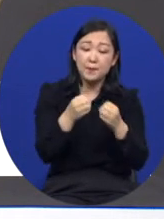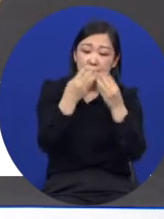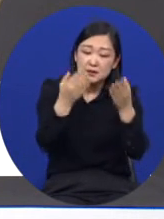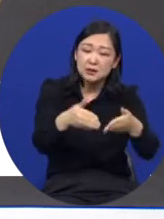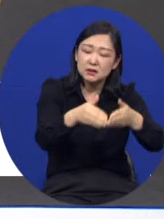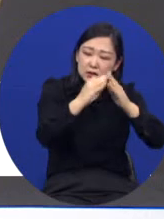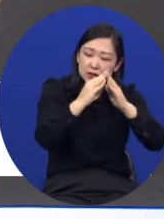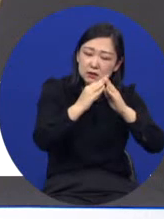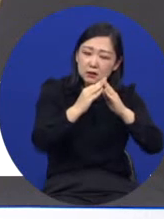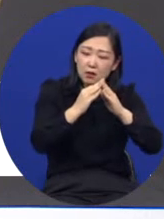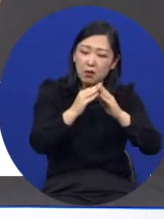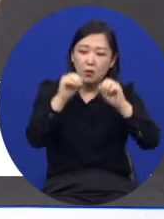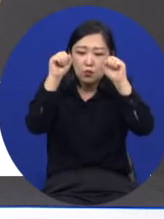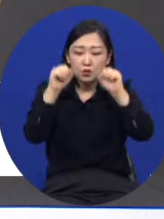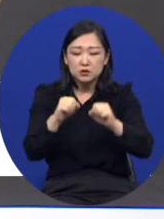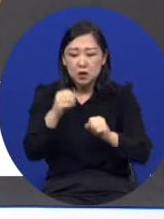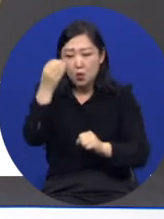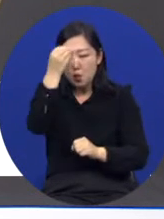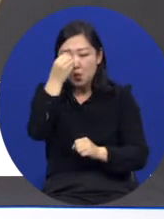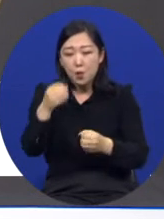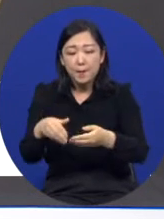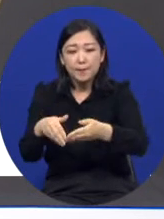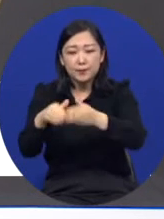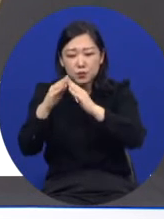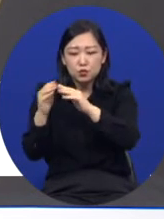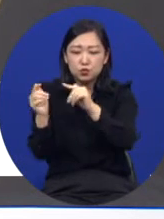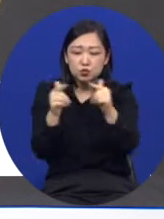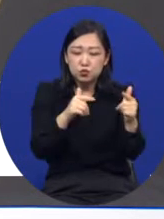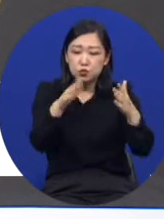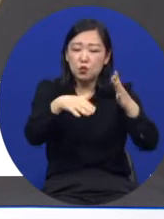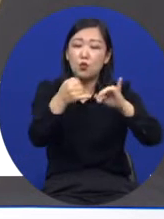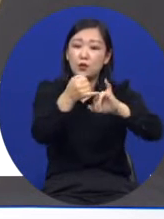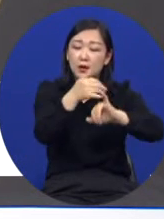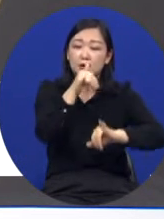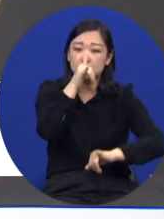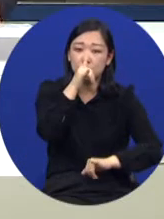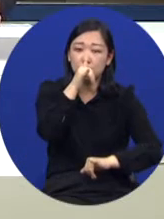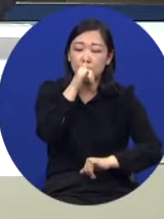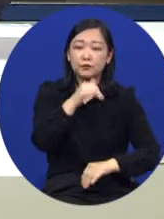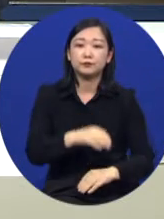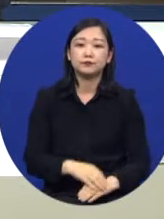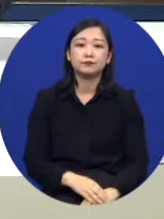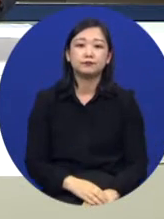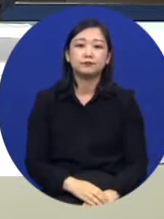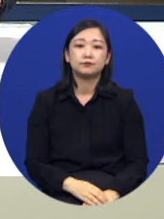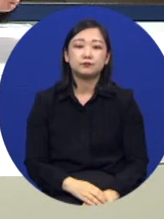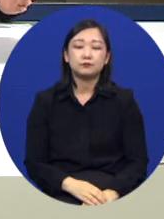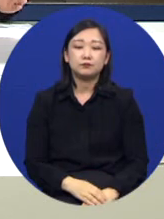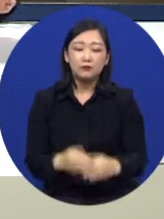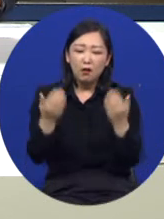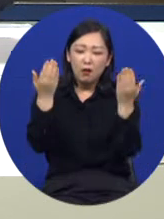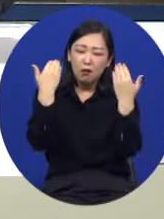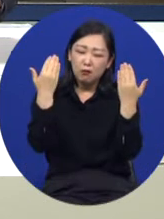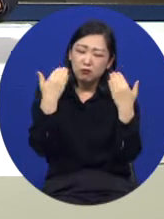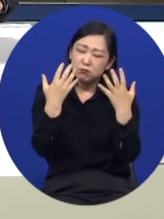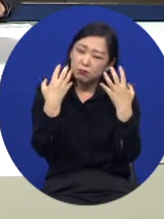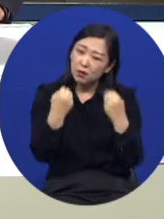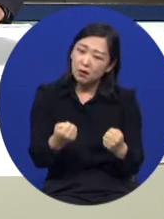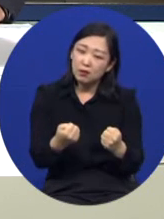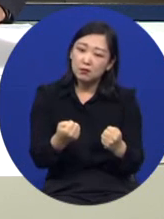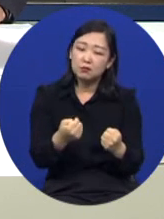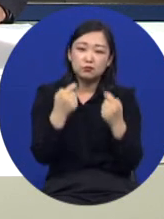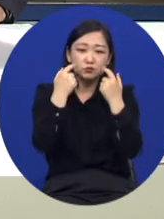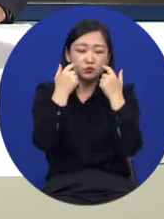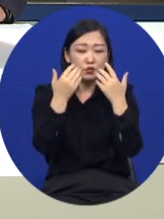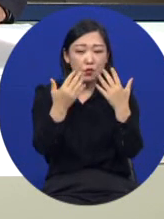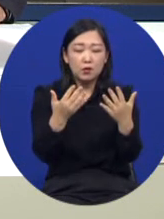신설, 이렇게 여러 학교의 신설을 공약으로 내세우셨는데, 네, 예. 이게 학교가 워낙 많다 보니까 정확히 임기